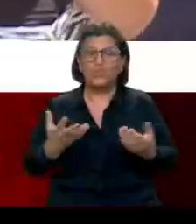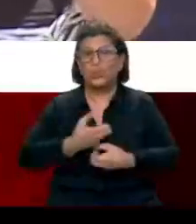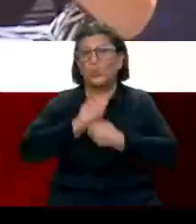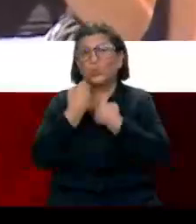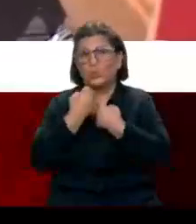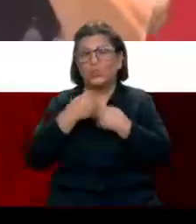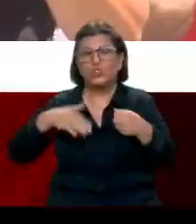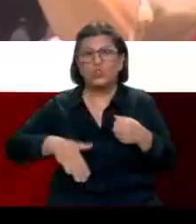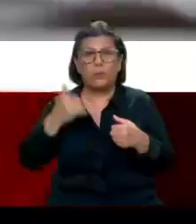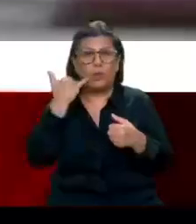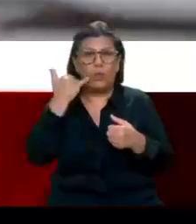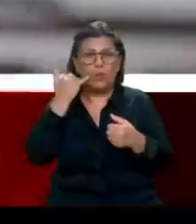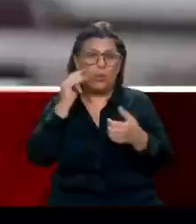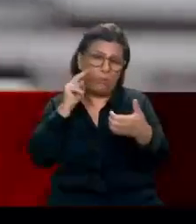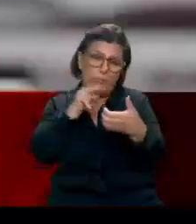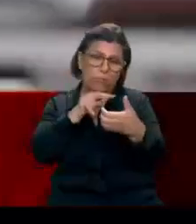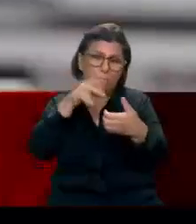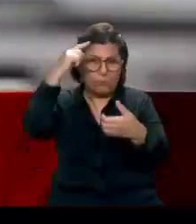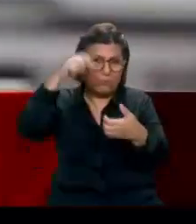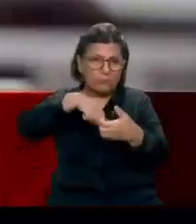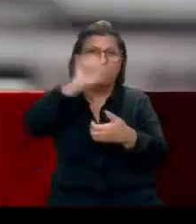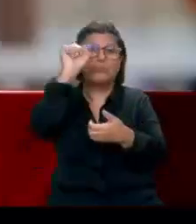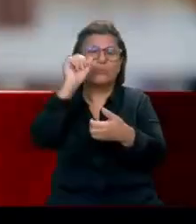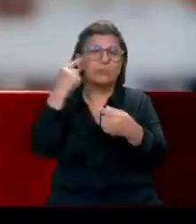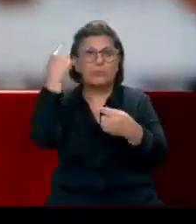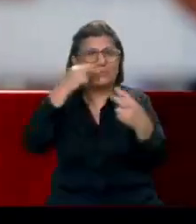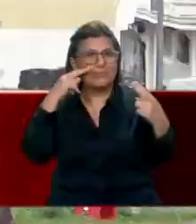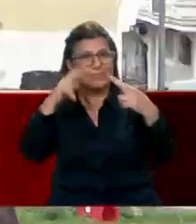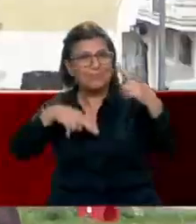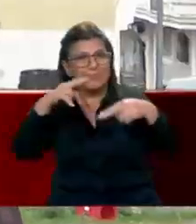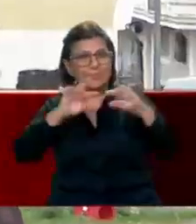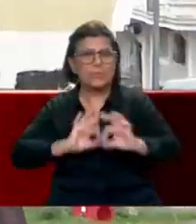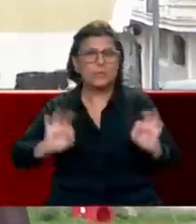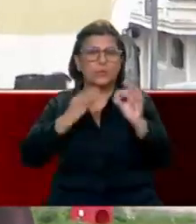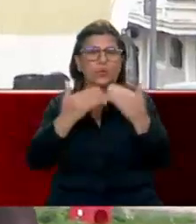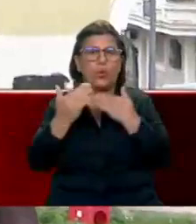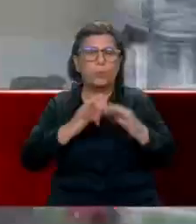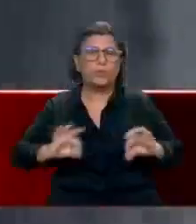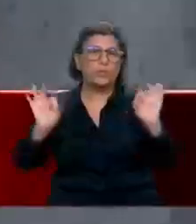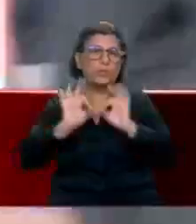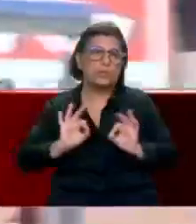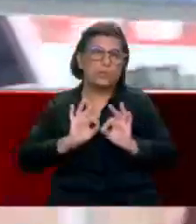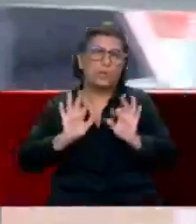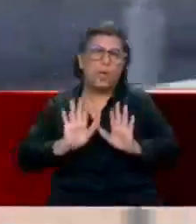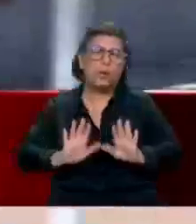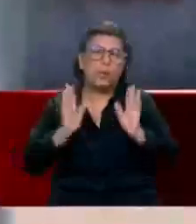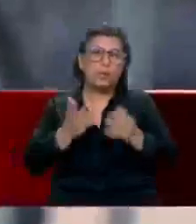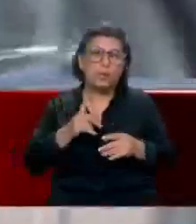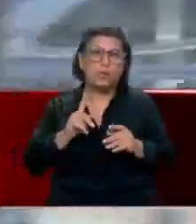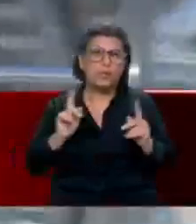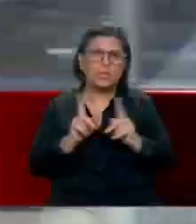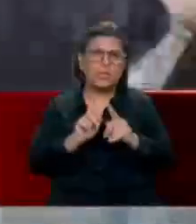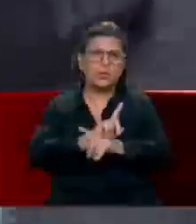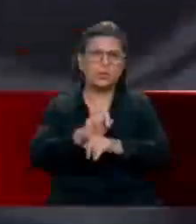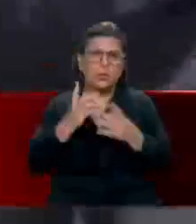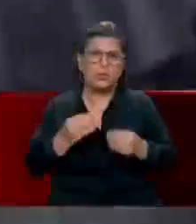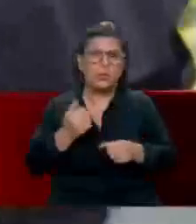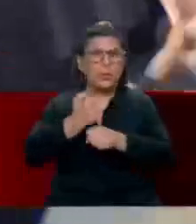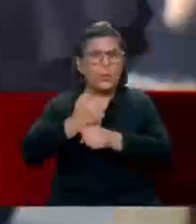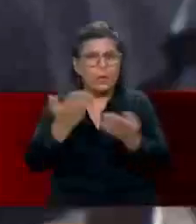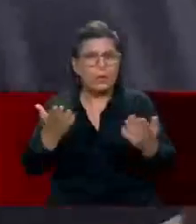cep telefonundan kafasını kaldırıp birbiriyle sohbet bile etmiyor. Sohbet falan kalmadı. Zaten o da kısa sürüyor.